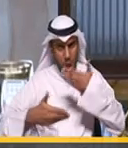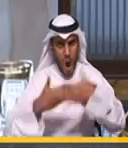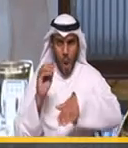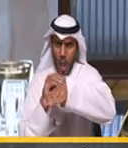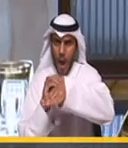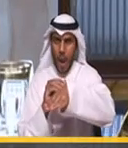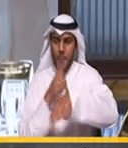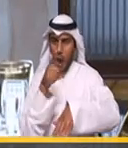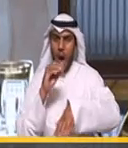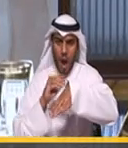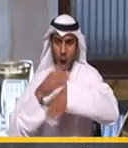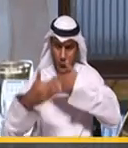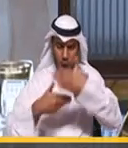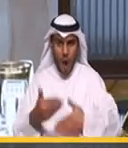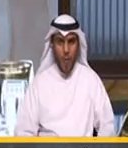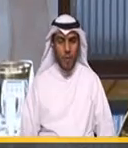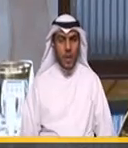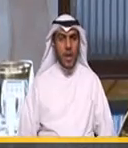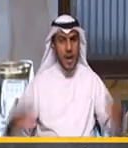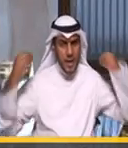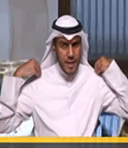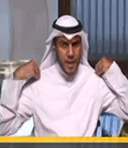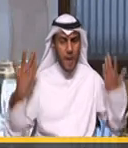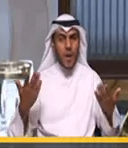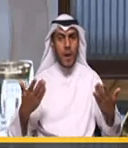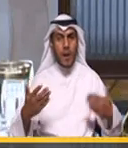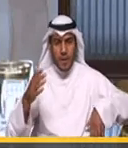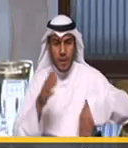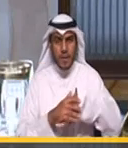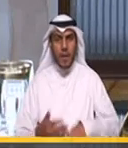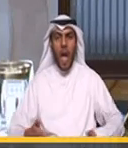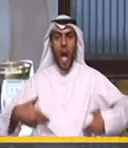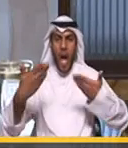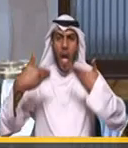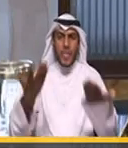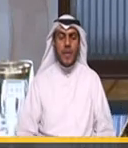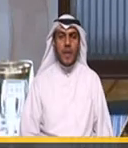تغرون يلعبوا رياضة، سووا جوائز.